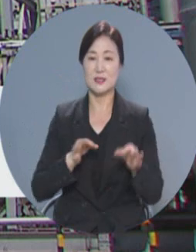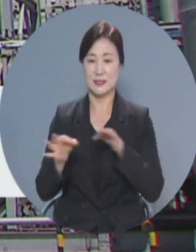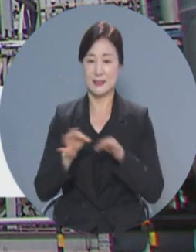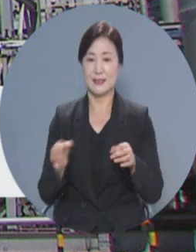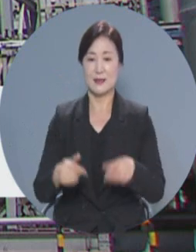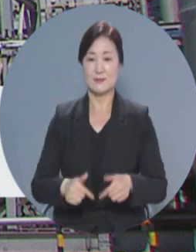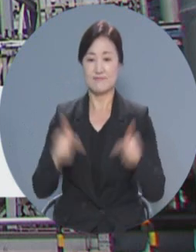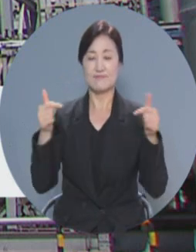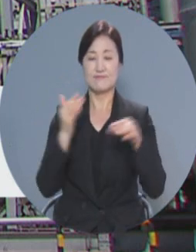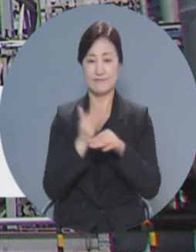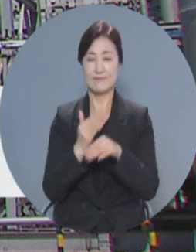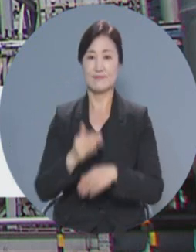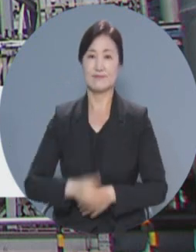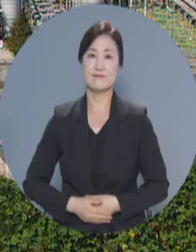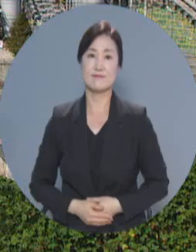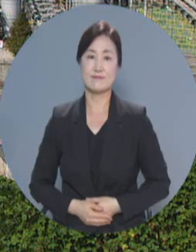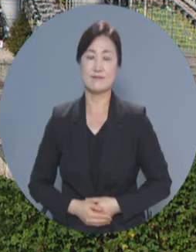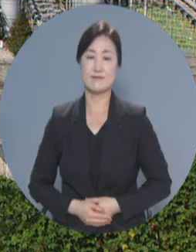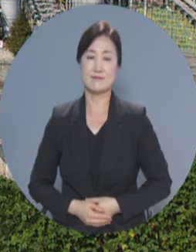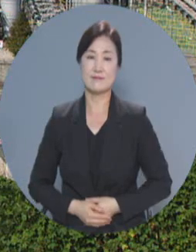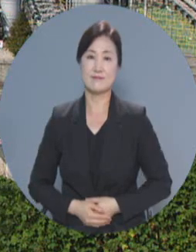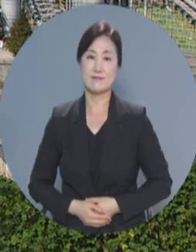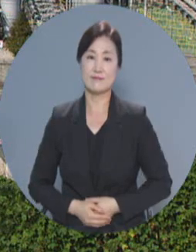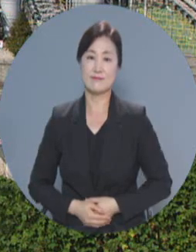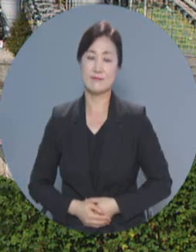최우식 기자가 보도합니다.